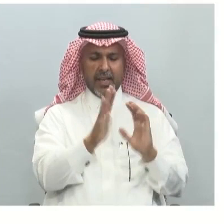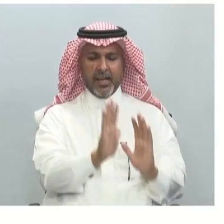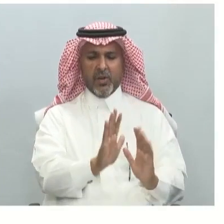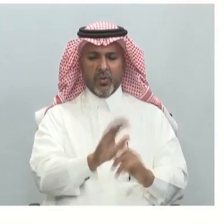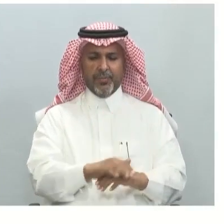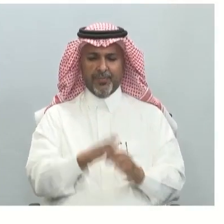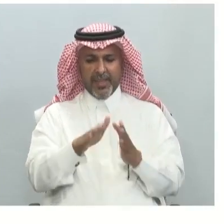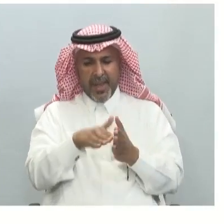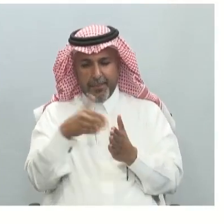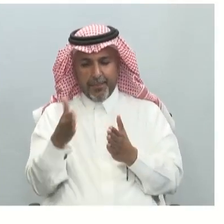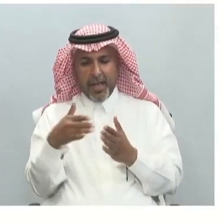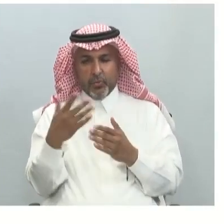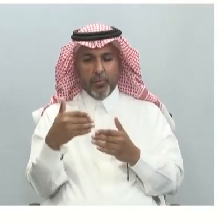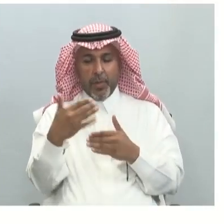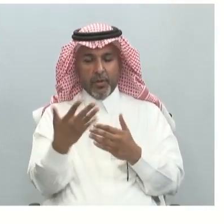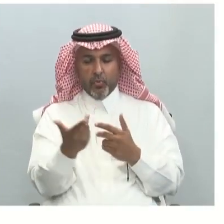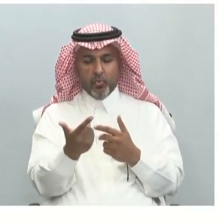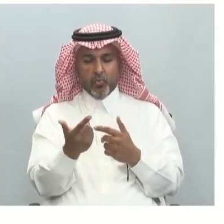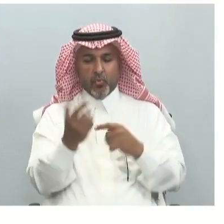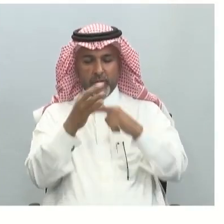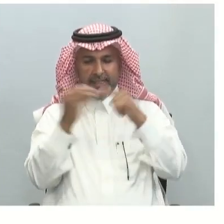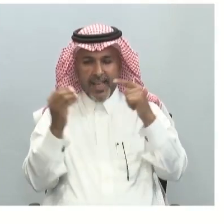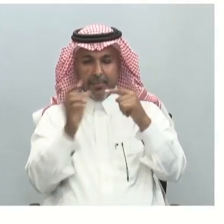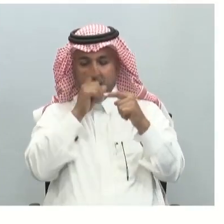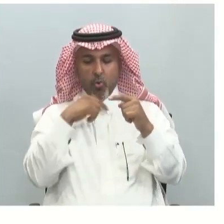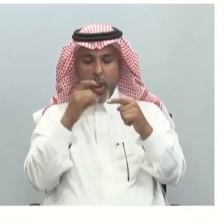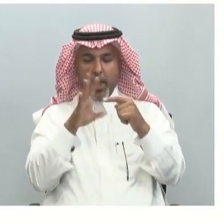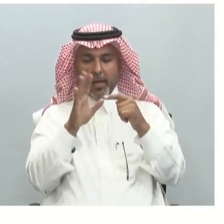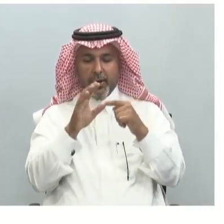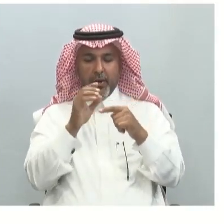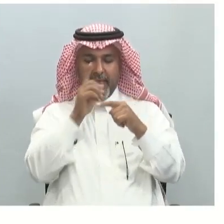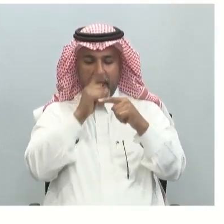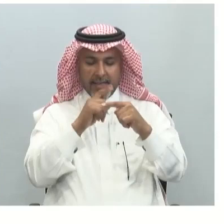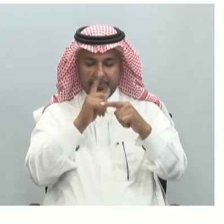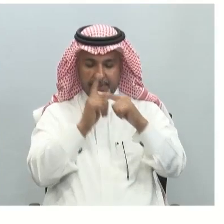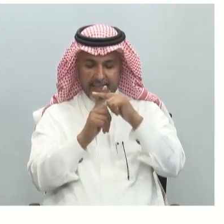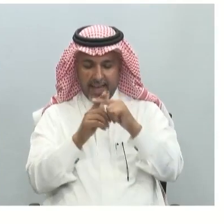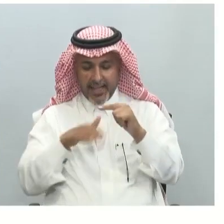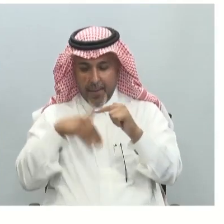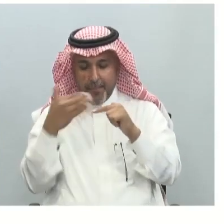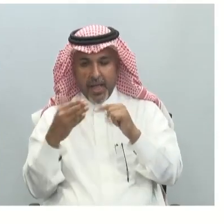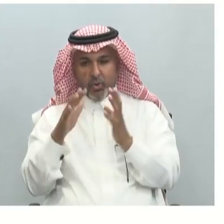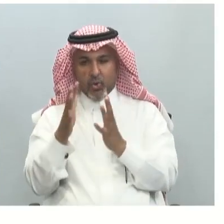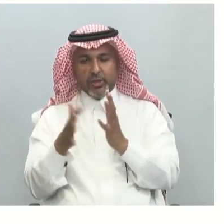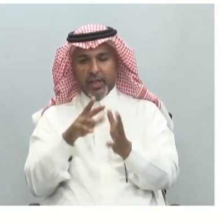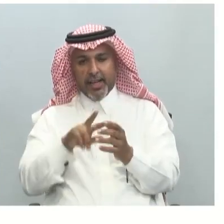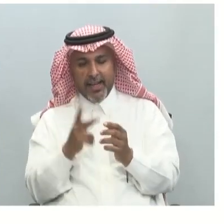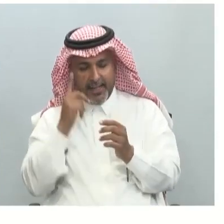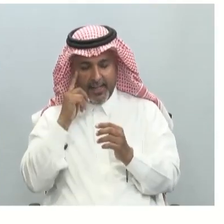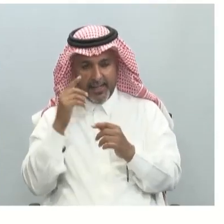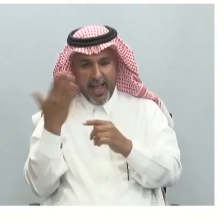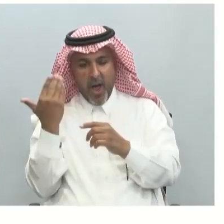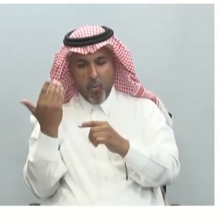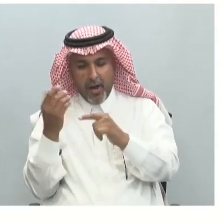خمسه زي ما هو الان انا عندي هذا الحد الاول وهذا الحد الثاني اباضع بينهم